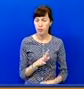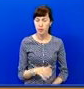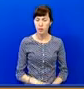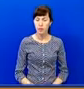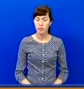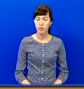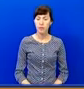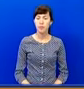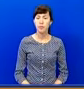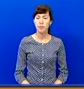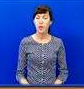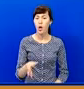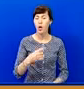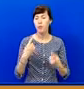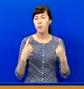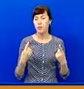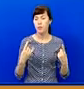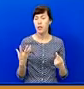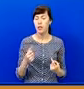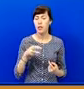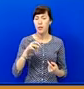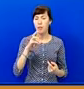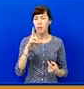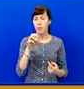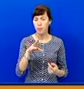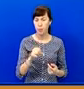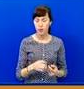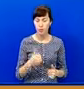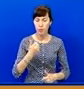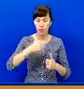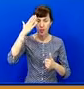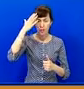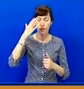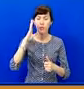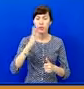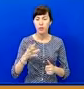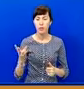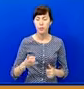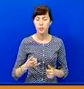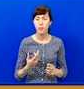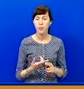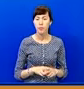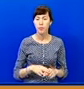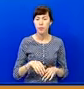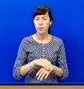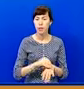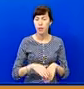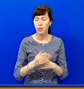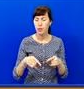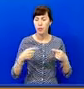Облысымыздың бренді боп саналатын мақта дақылы бәсекеге қабілетті болуы қажет. Сондықтан мақтаның жаңа сорттарын